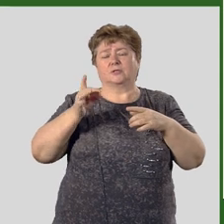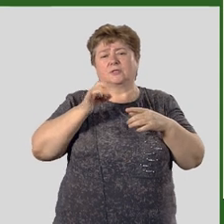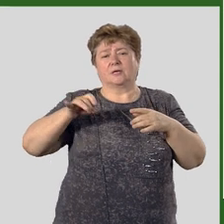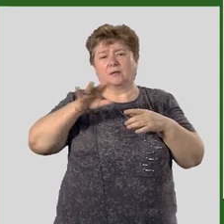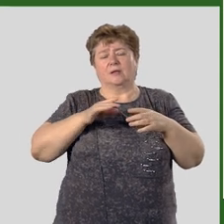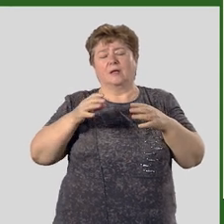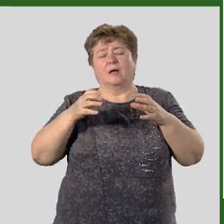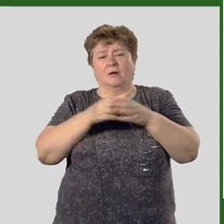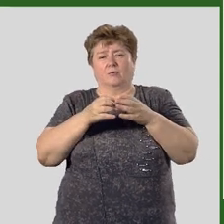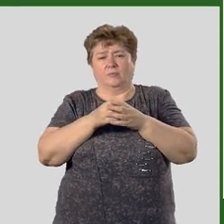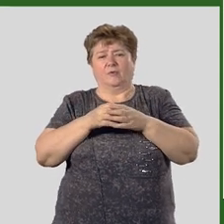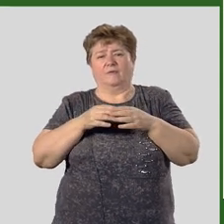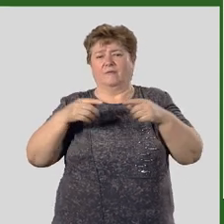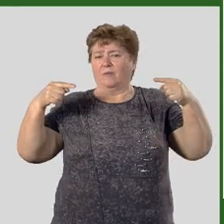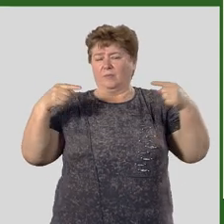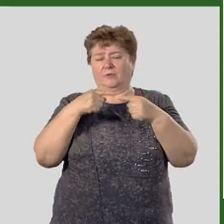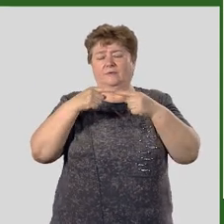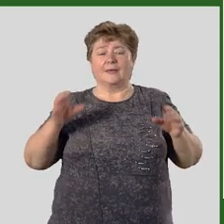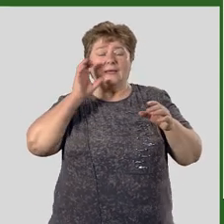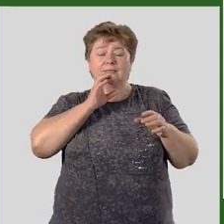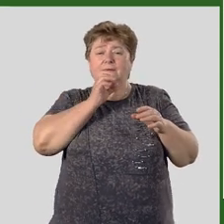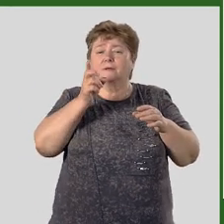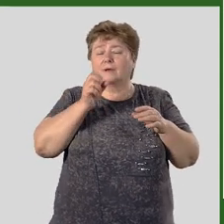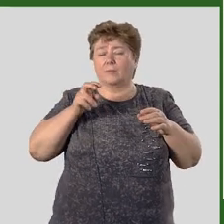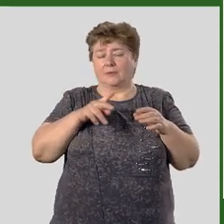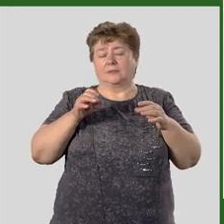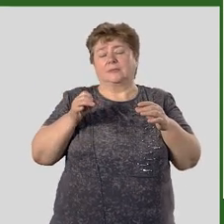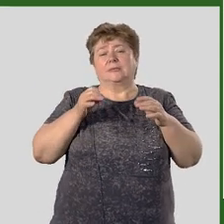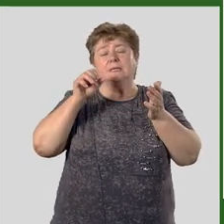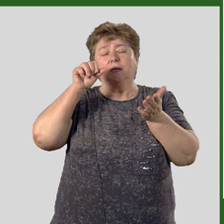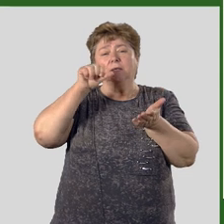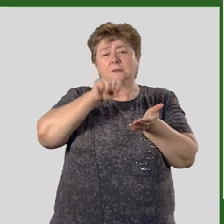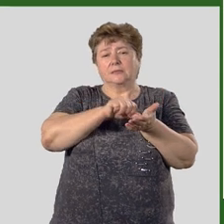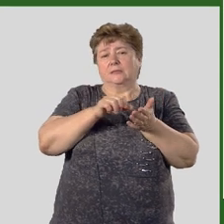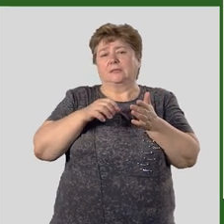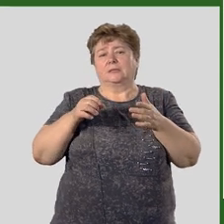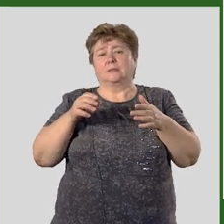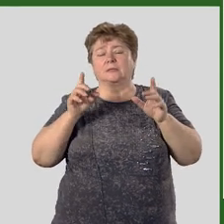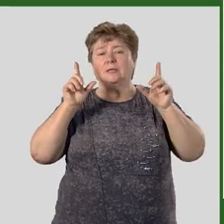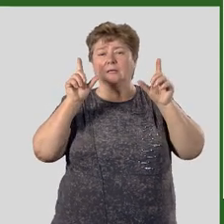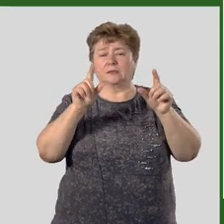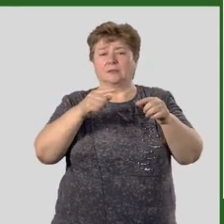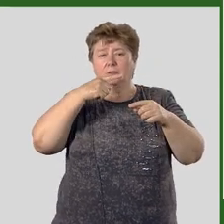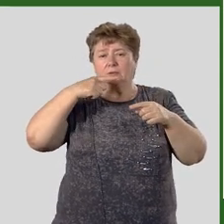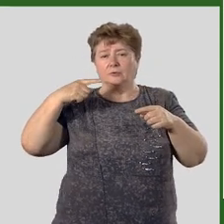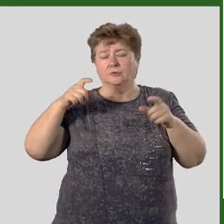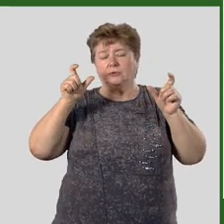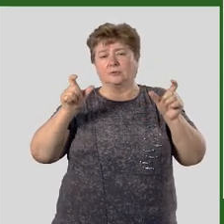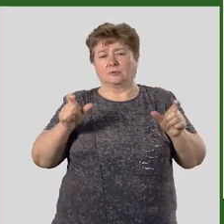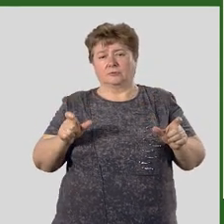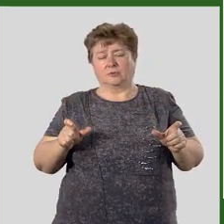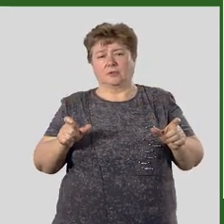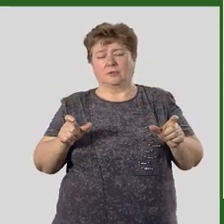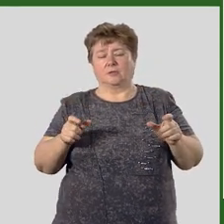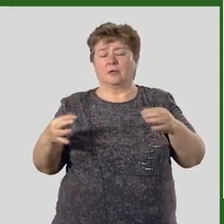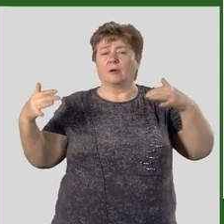и межклановых противоречий. В северных областях и столице в результате выезда русскоязычного